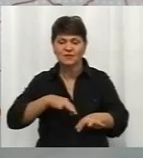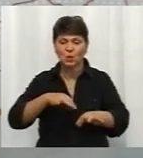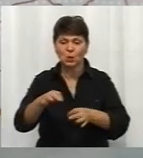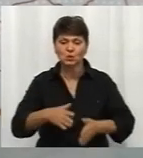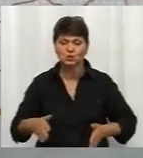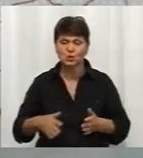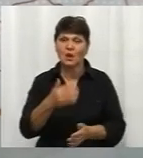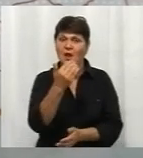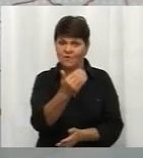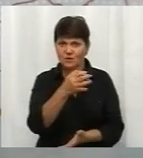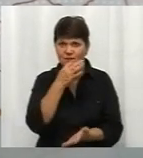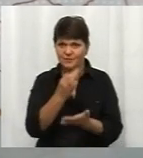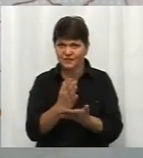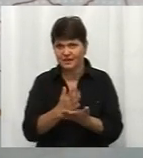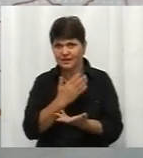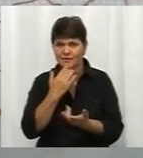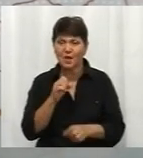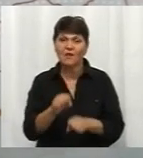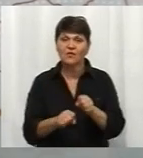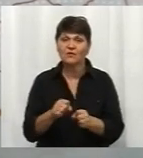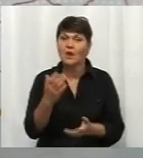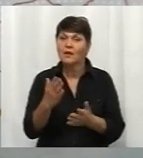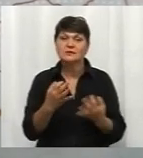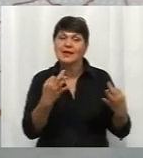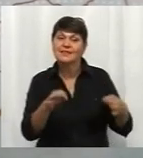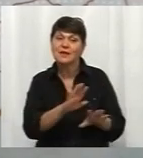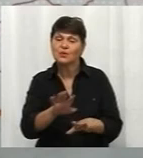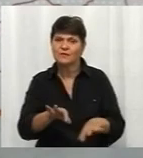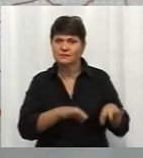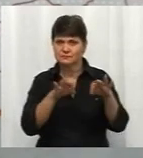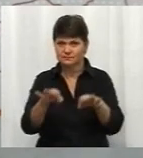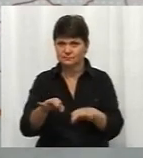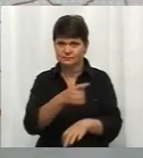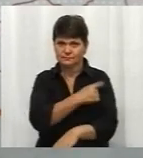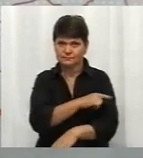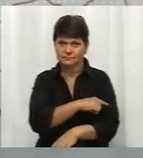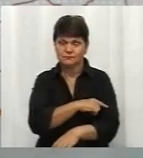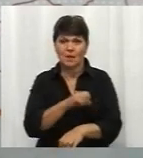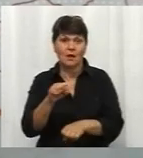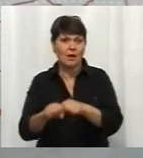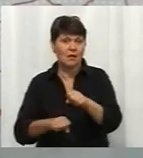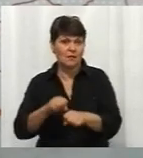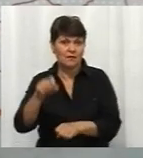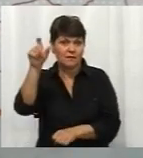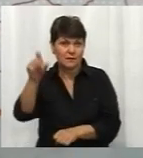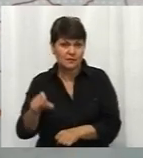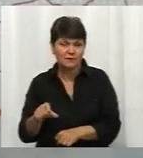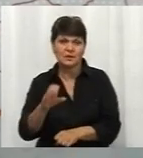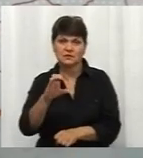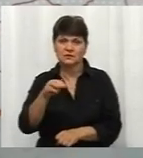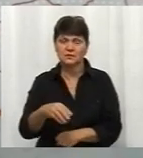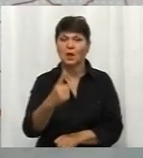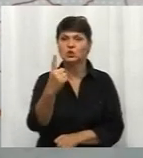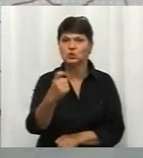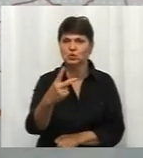наприклад, велосипедисти, у разі, якщо не пропускають швидку? Велосипедисти відносяться також за статтєю